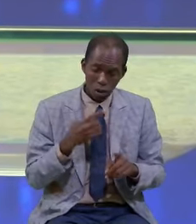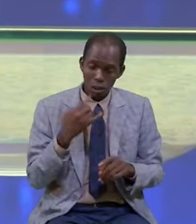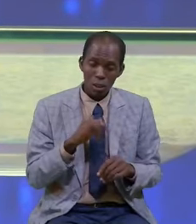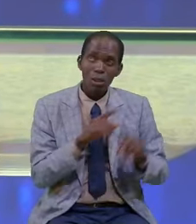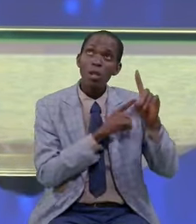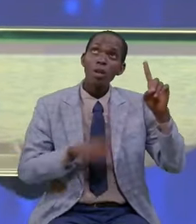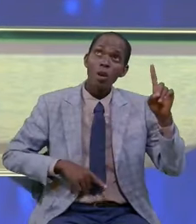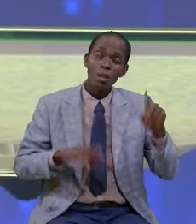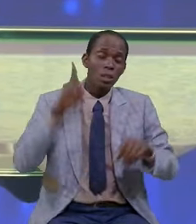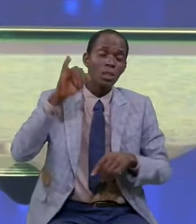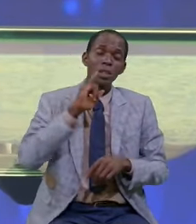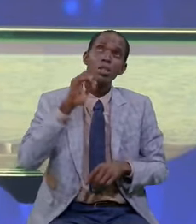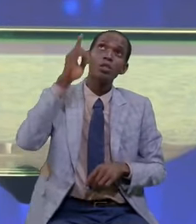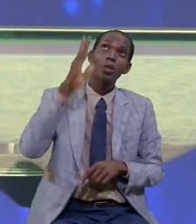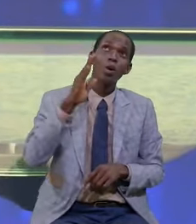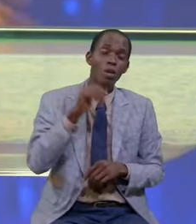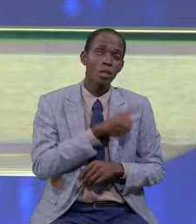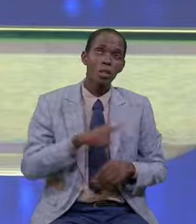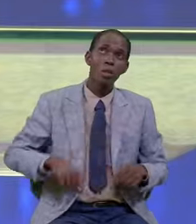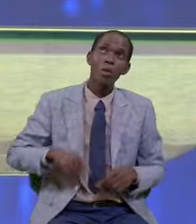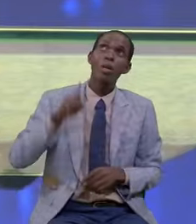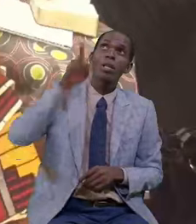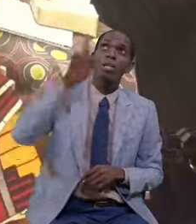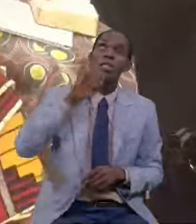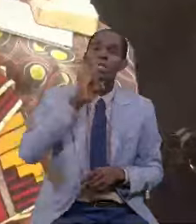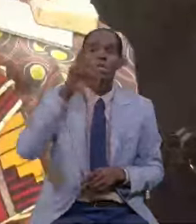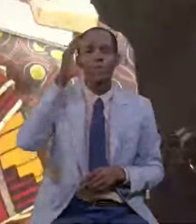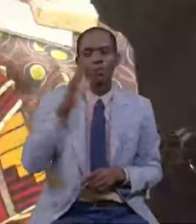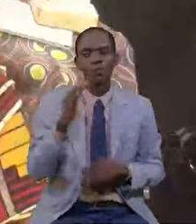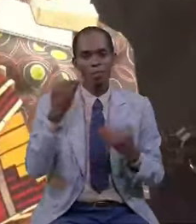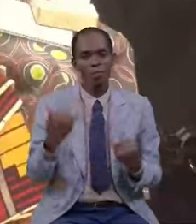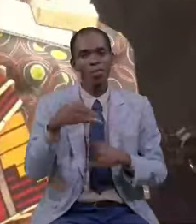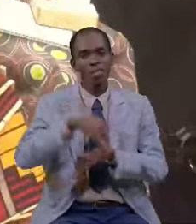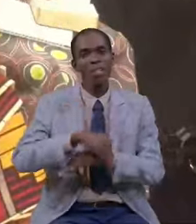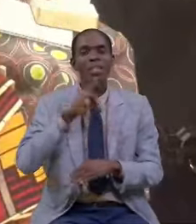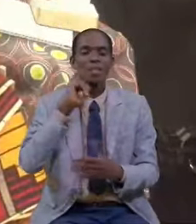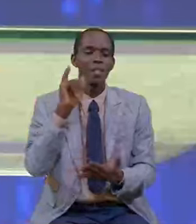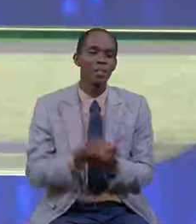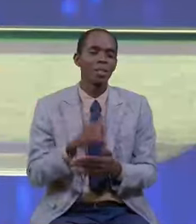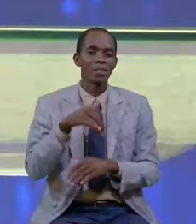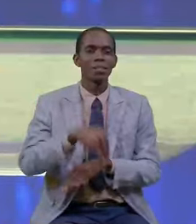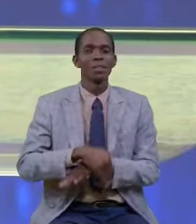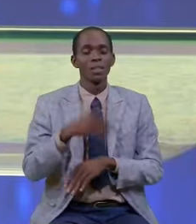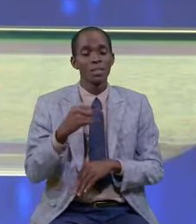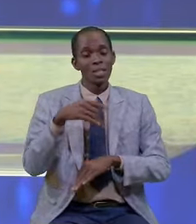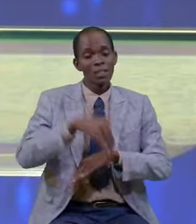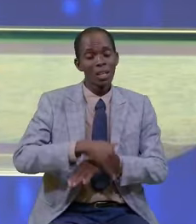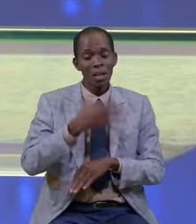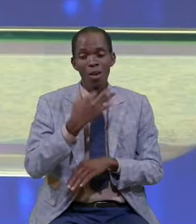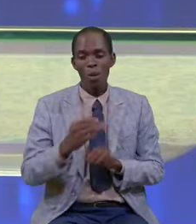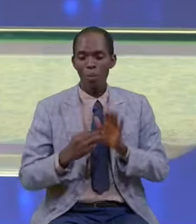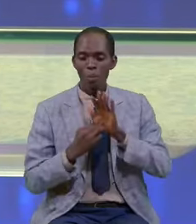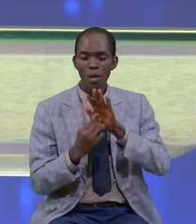C'est l'Éternel qui est Dieu. Ce soir, c'est la soirée là pour vous. La soirée de la